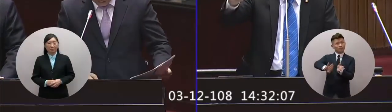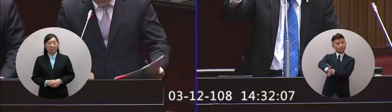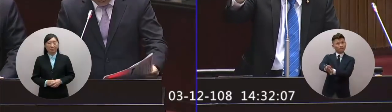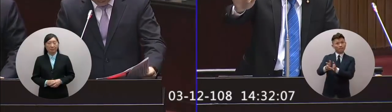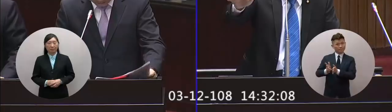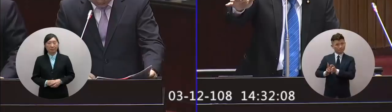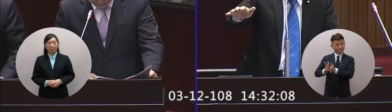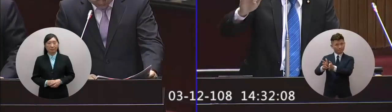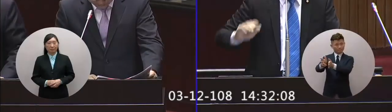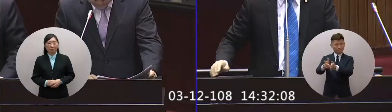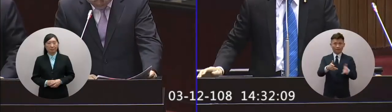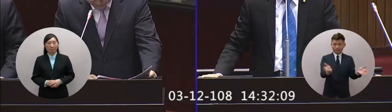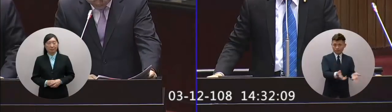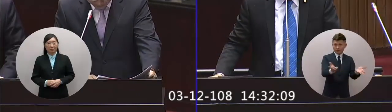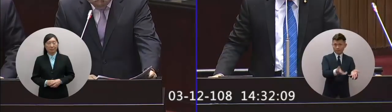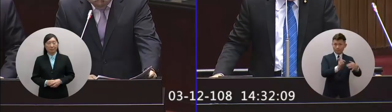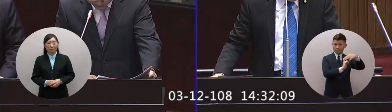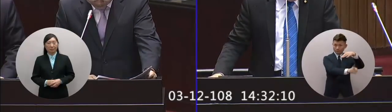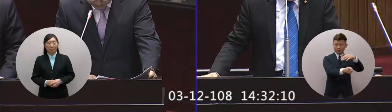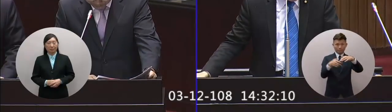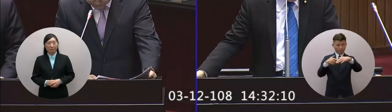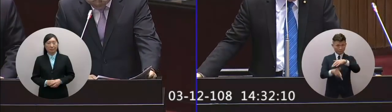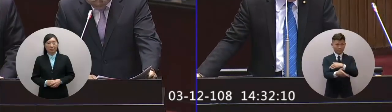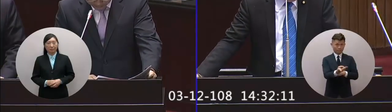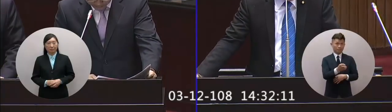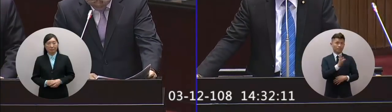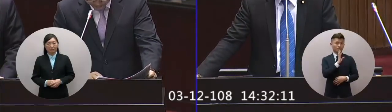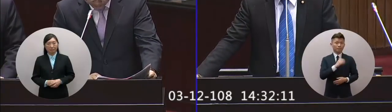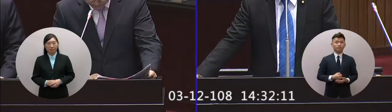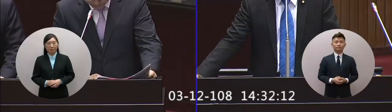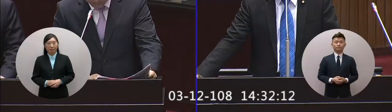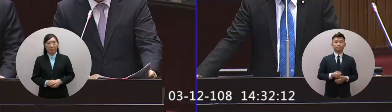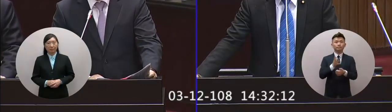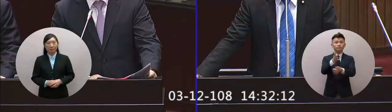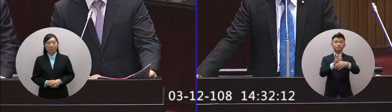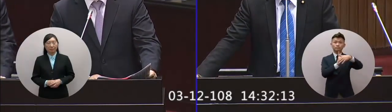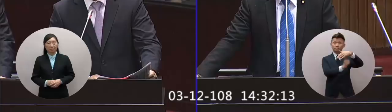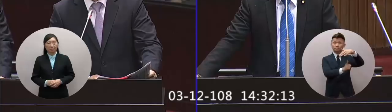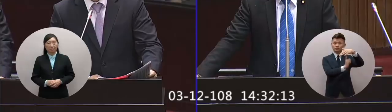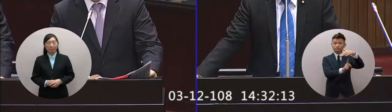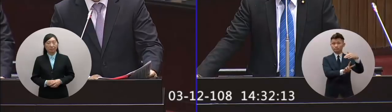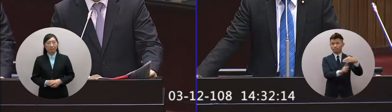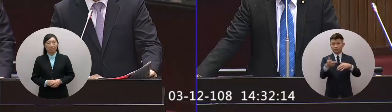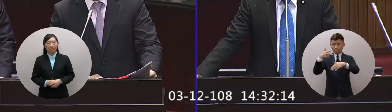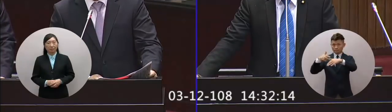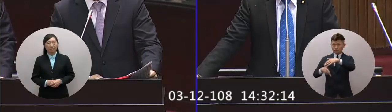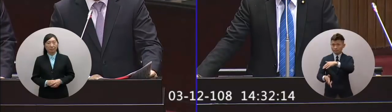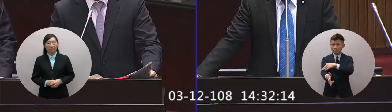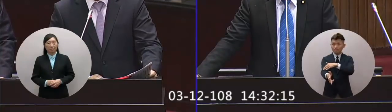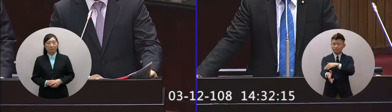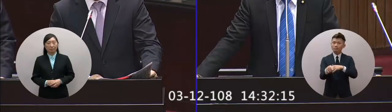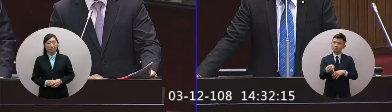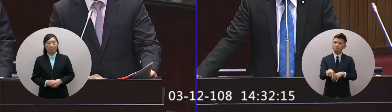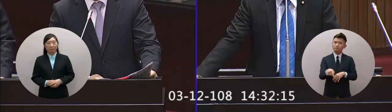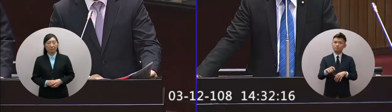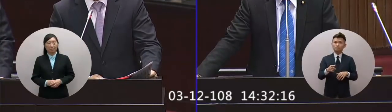了吼，再做高架跟做地下。那我请问一下部长，这个高架变地下？那么这个大